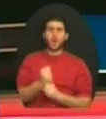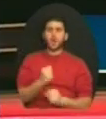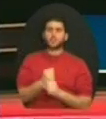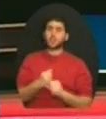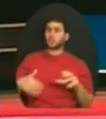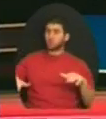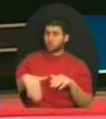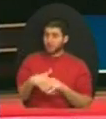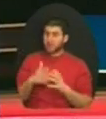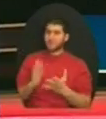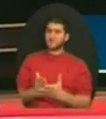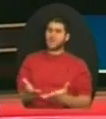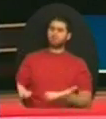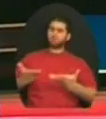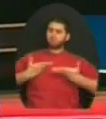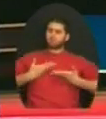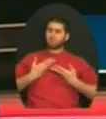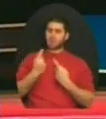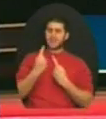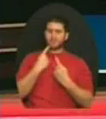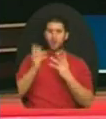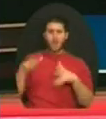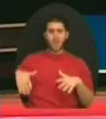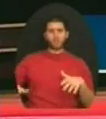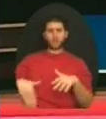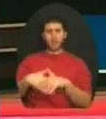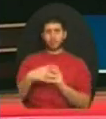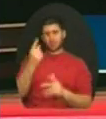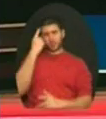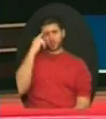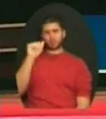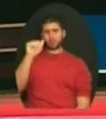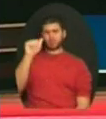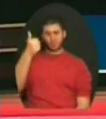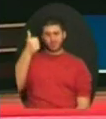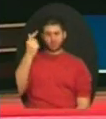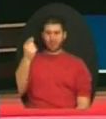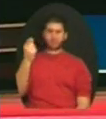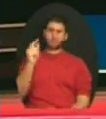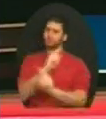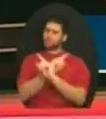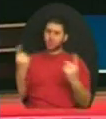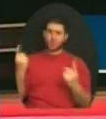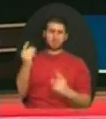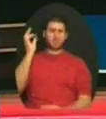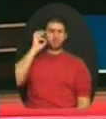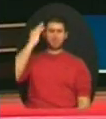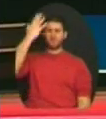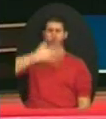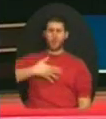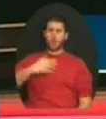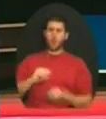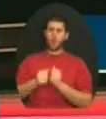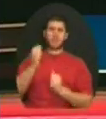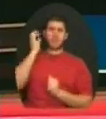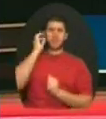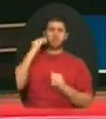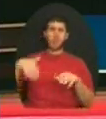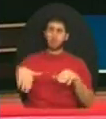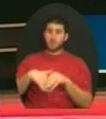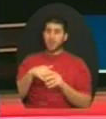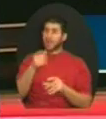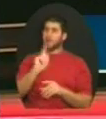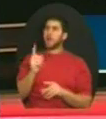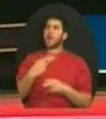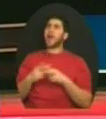שלום, החזירו לשיח את הדיבור על שלום. את יודעת, קודם כל, באמת הן שונות מנשים בשחור, מרשת נשים לשלום. הן לא